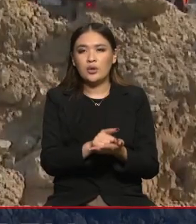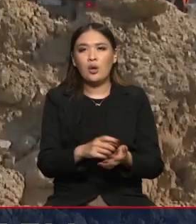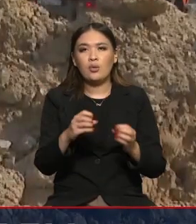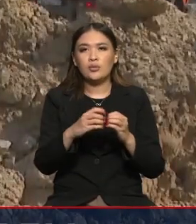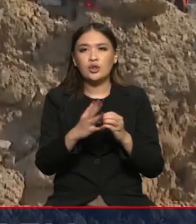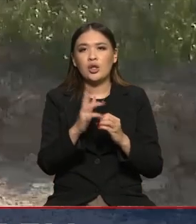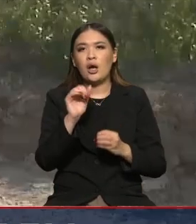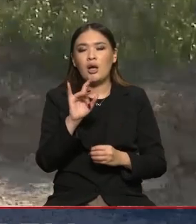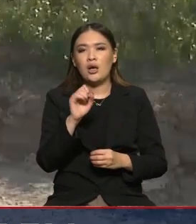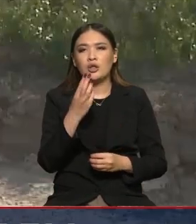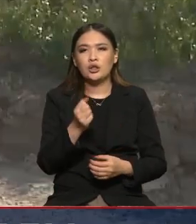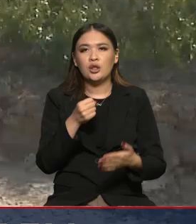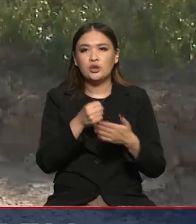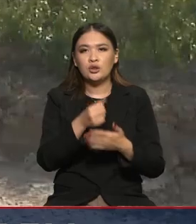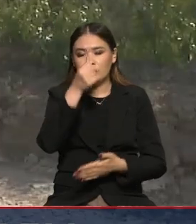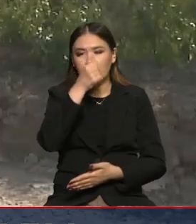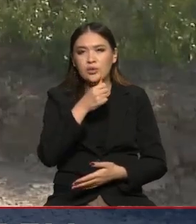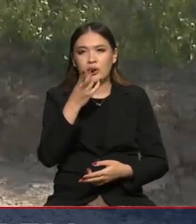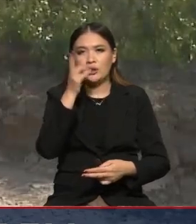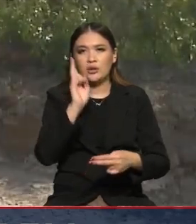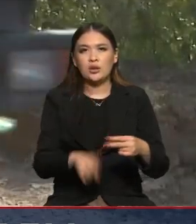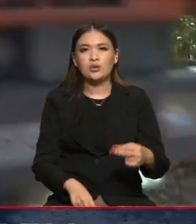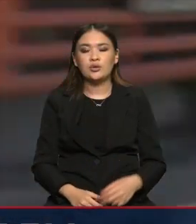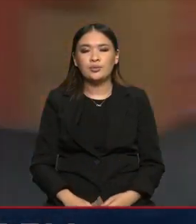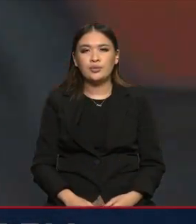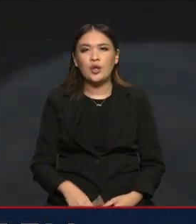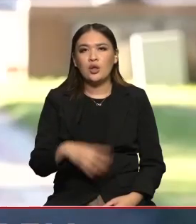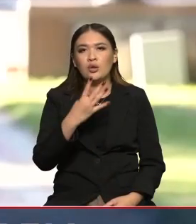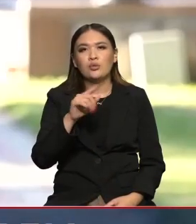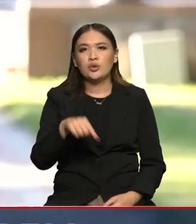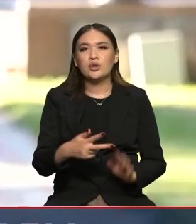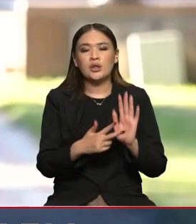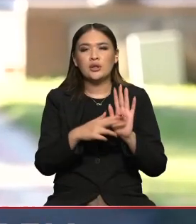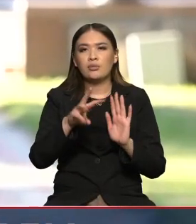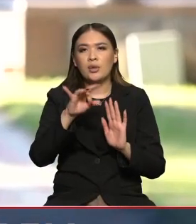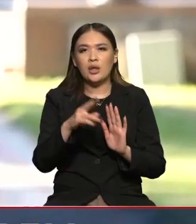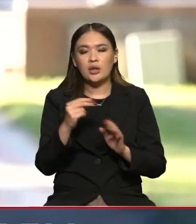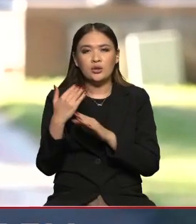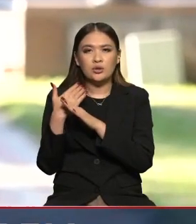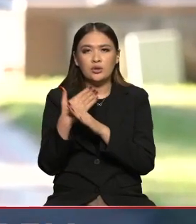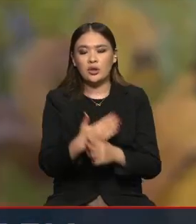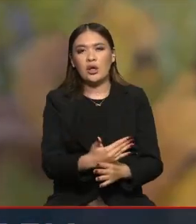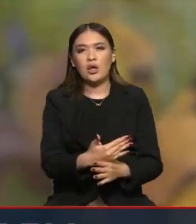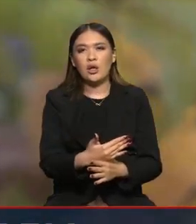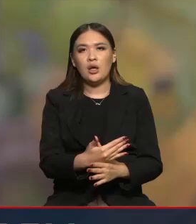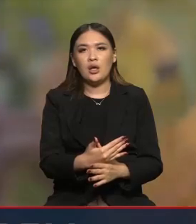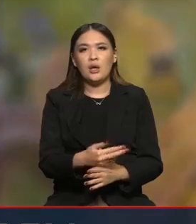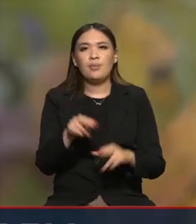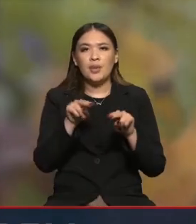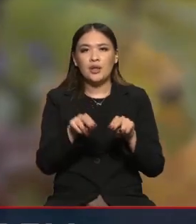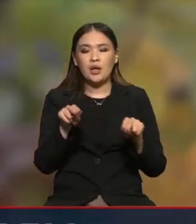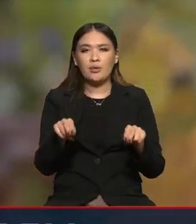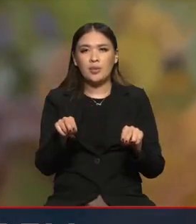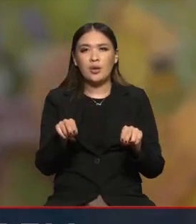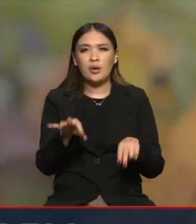дейін бар шаруа аяқталуы тиіс. 4,8 миллиард теңге демеушілердің қаржысы. Петропавлдағы